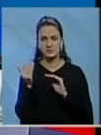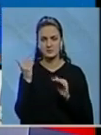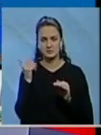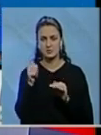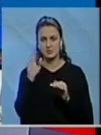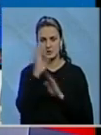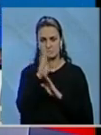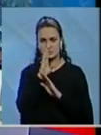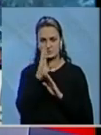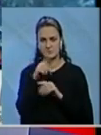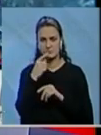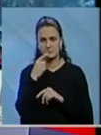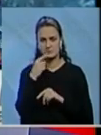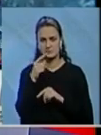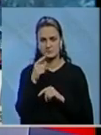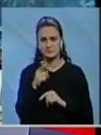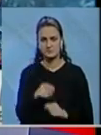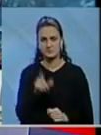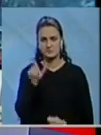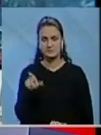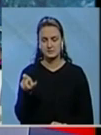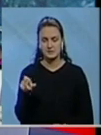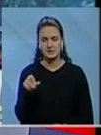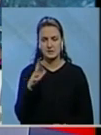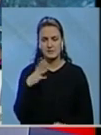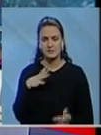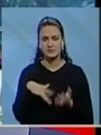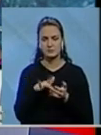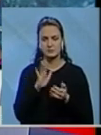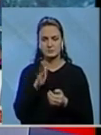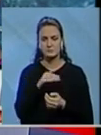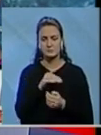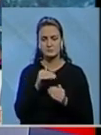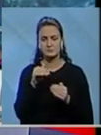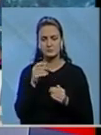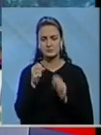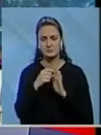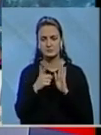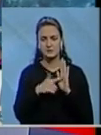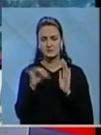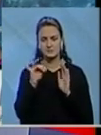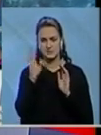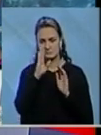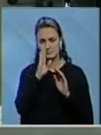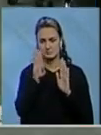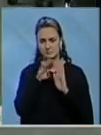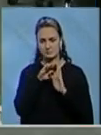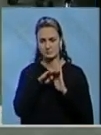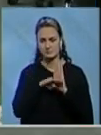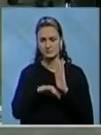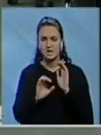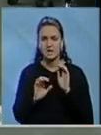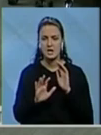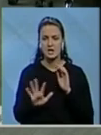როგორ ამინც პროგნოზირებენ მეტეოროლოგები. ქვეყნის მასშტაბით მოსალოდნელია ტემპერატურის კლება. 17 იანვრიდან ამინდი გაუარესდება როგორც აღმოსავლეთ,